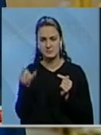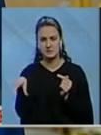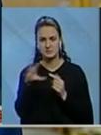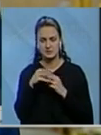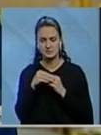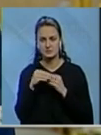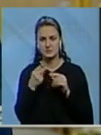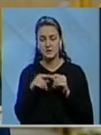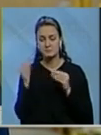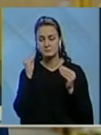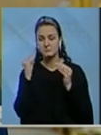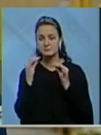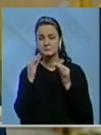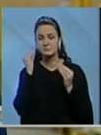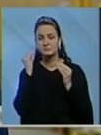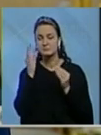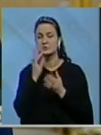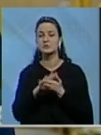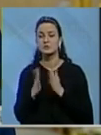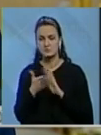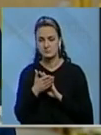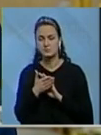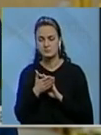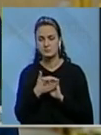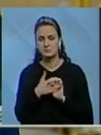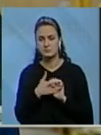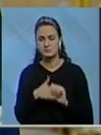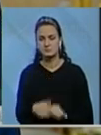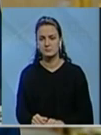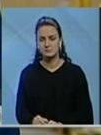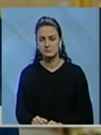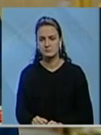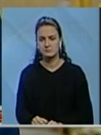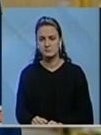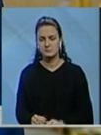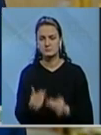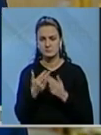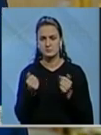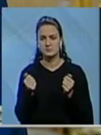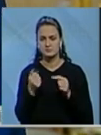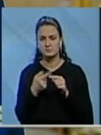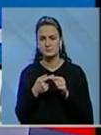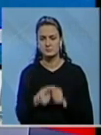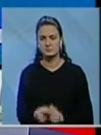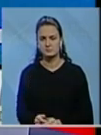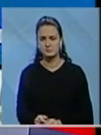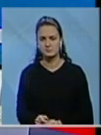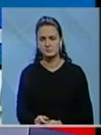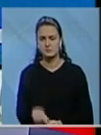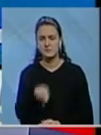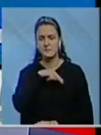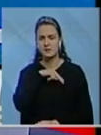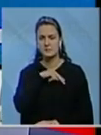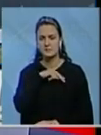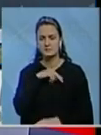ამ დიალოგის საფუძველზე შევჯერდებით ჩვენ პროცედურასა და კრიტერიუმებზე, რასაც ბუნებრივი ალტერნატივა არ აქვს.